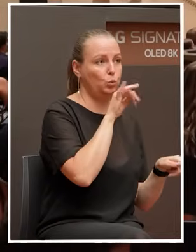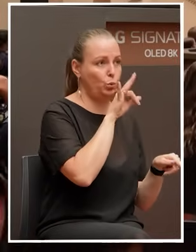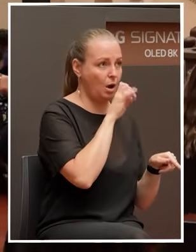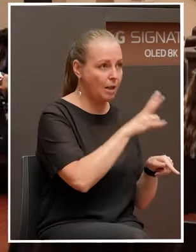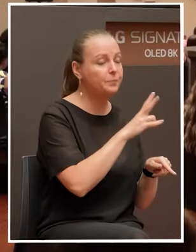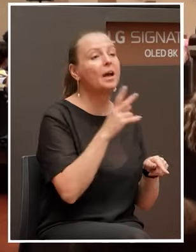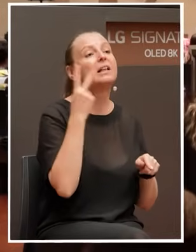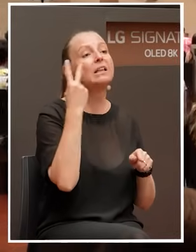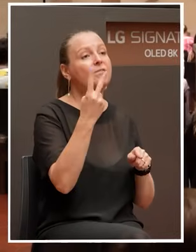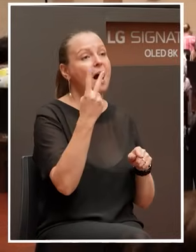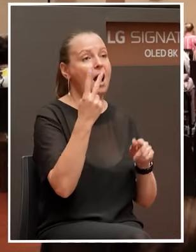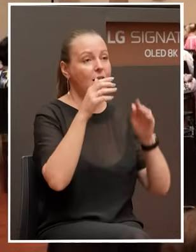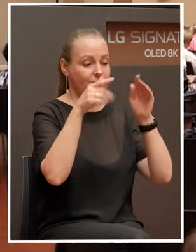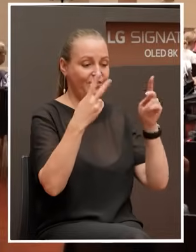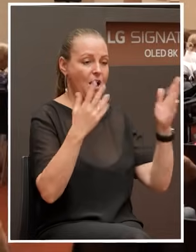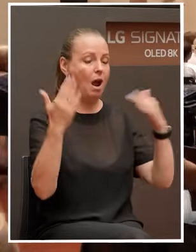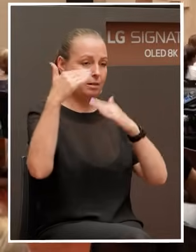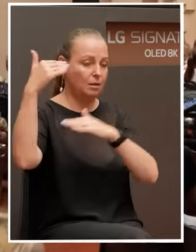были куплены